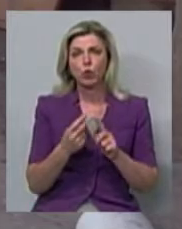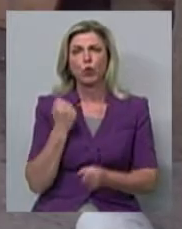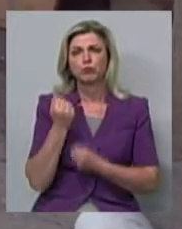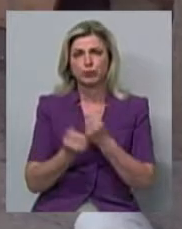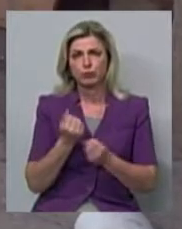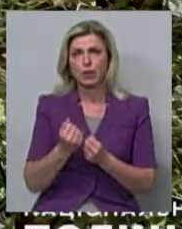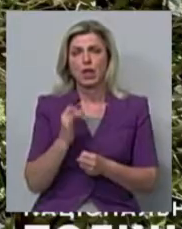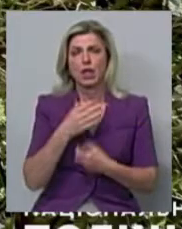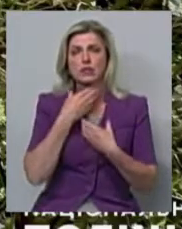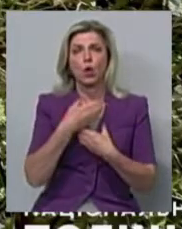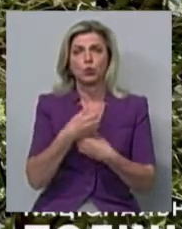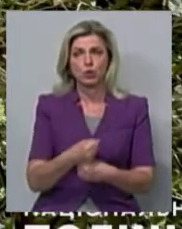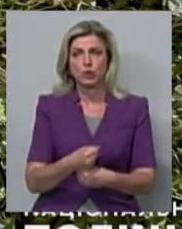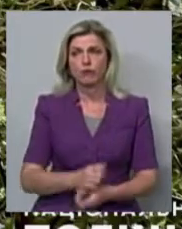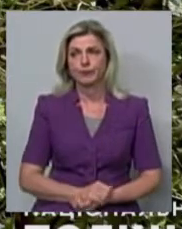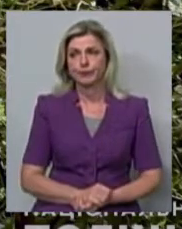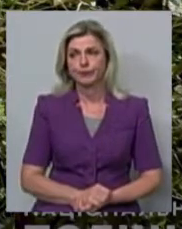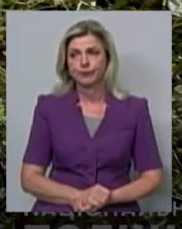задушив дротом. Особа